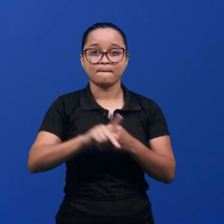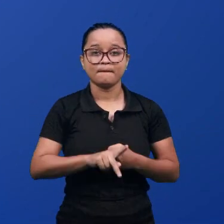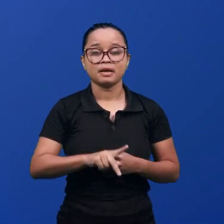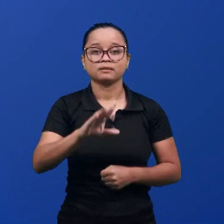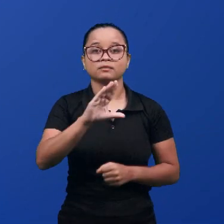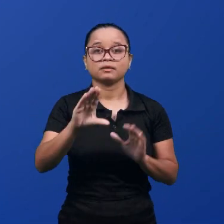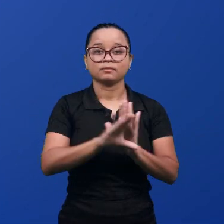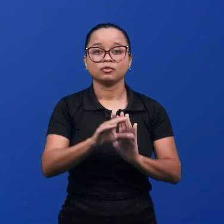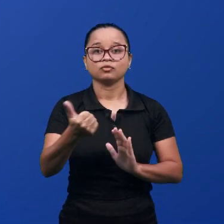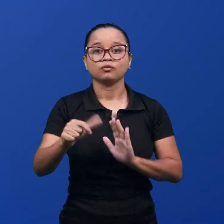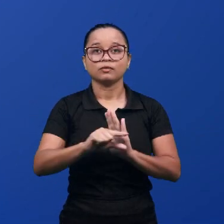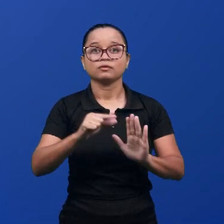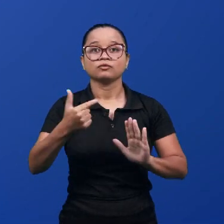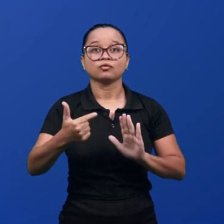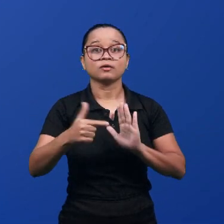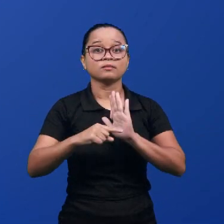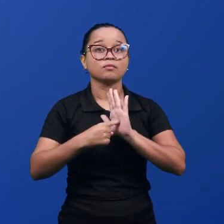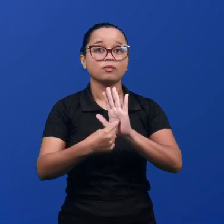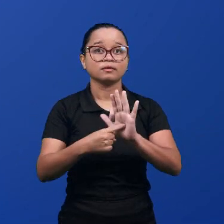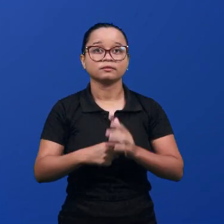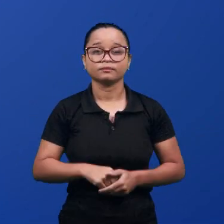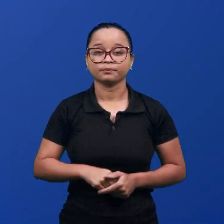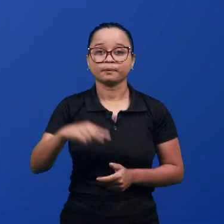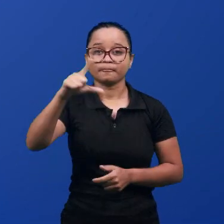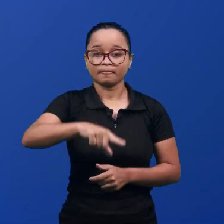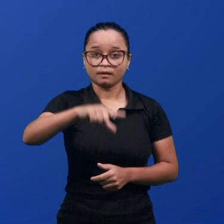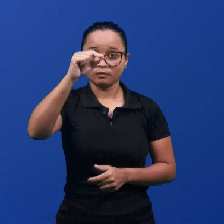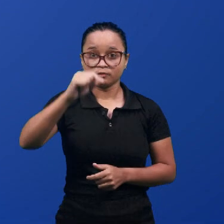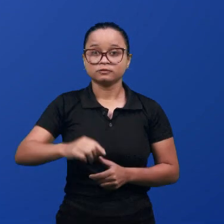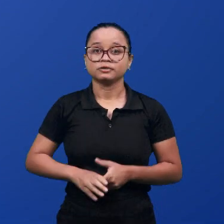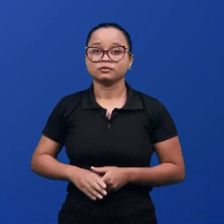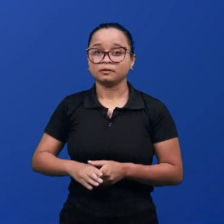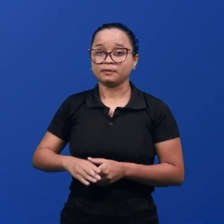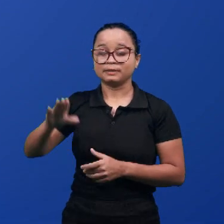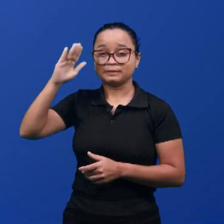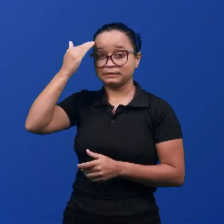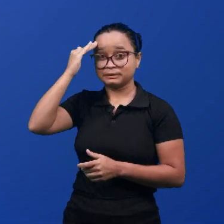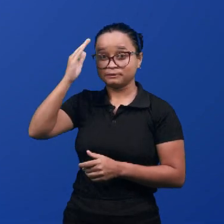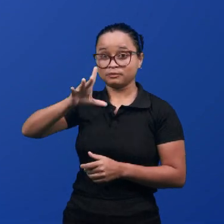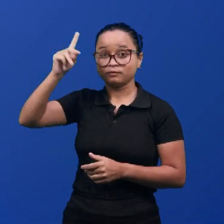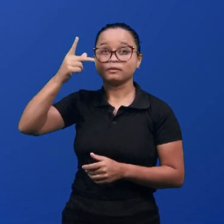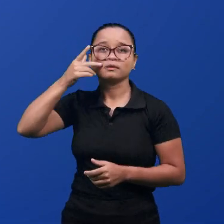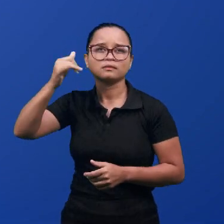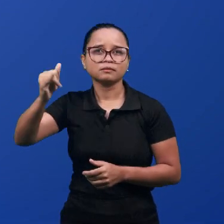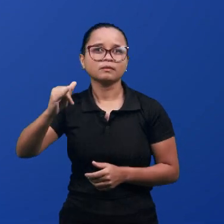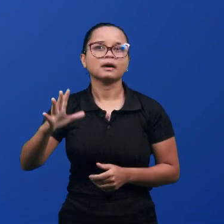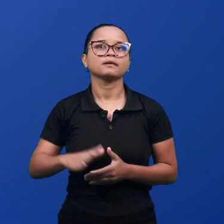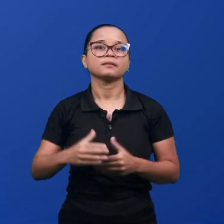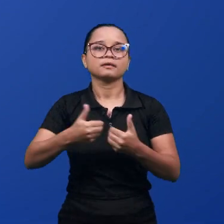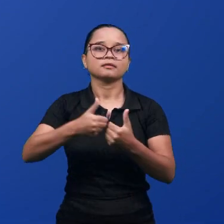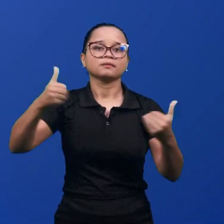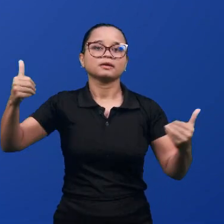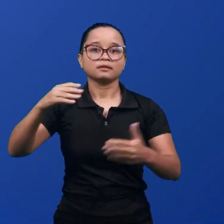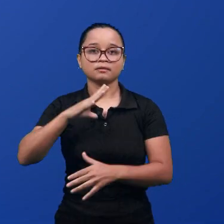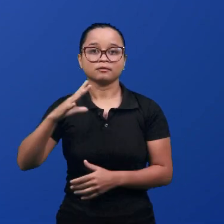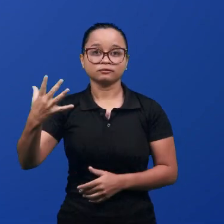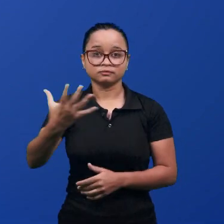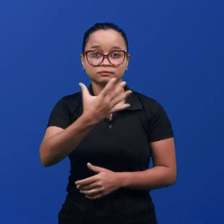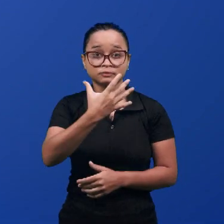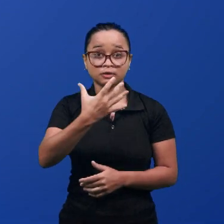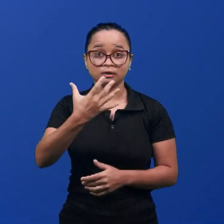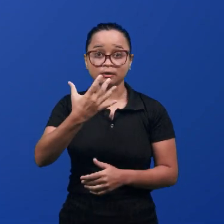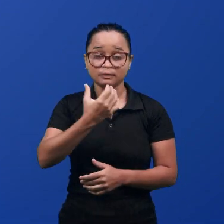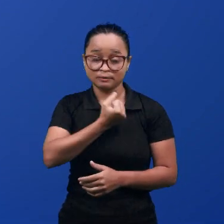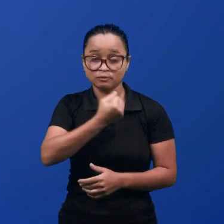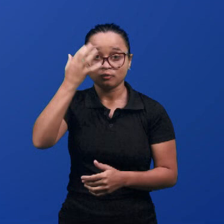Pierre chapitre 1, verset 2. Digne nous dit, élu selon la préscience de Dieu le Père en sanctification de l'Esprit Saint,